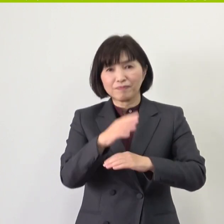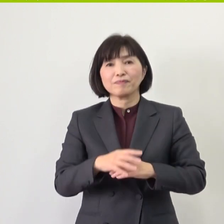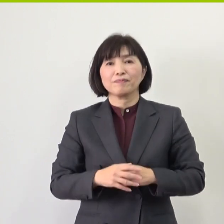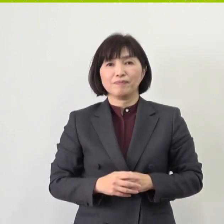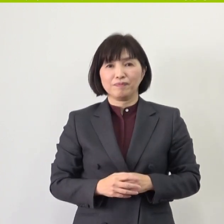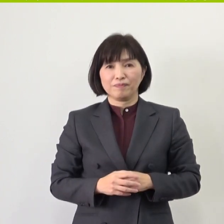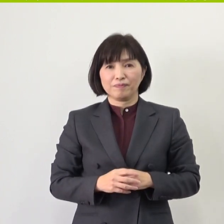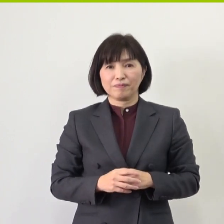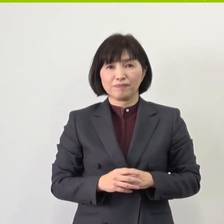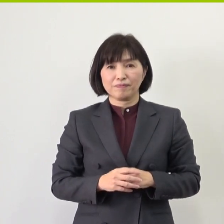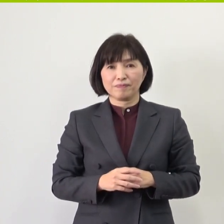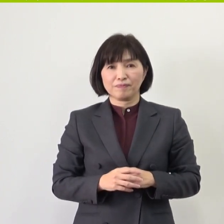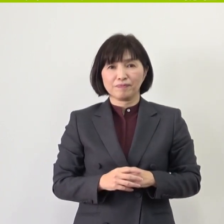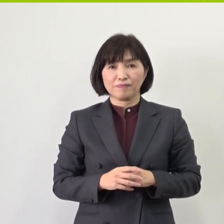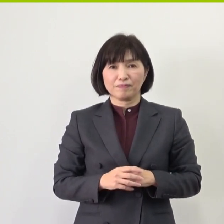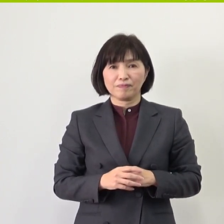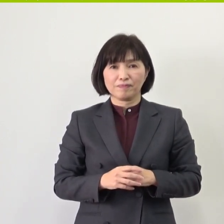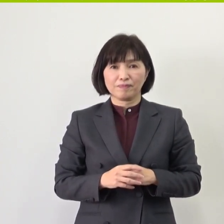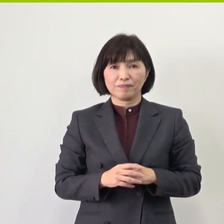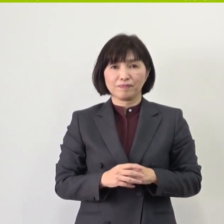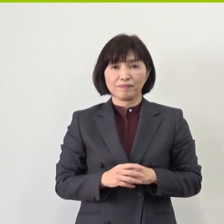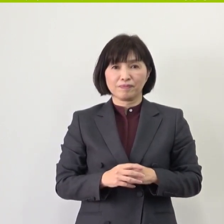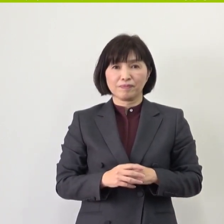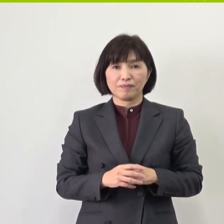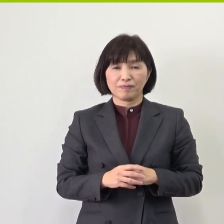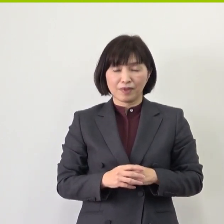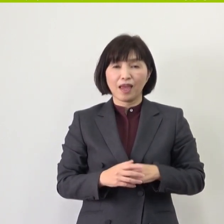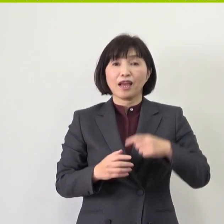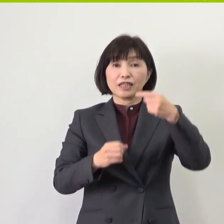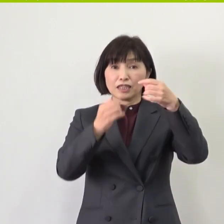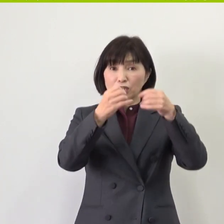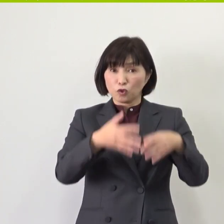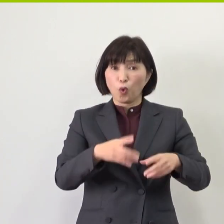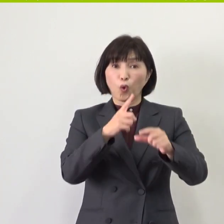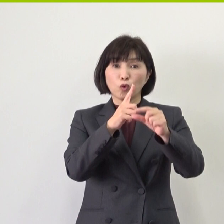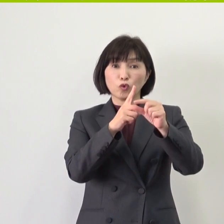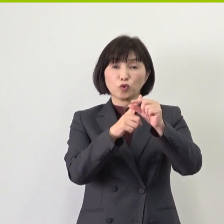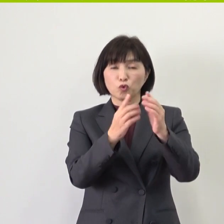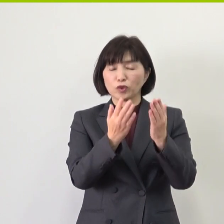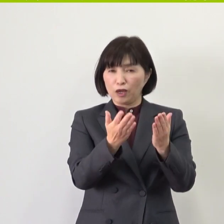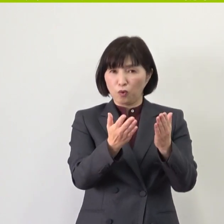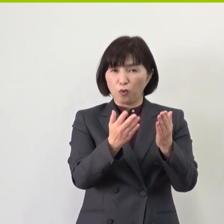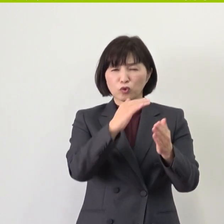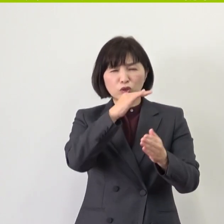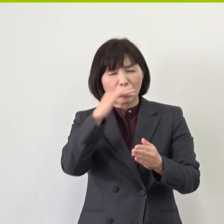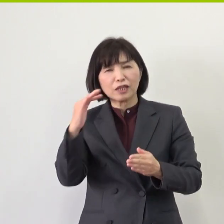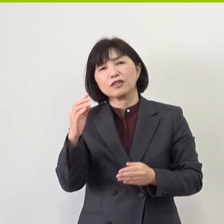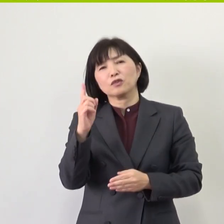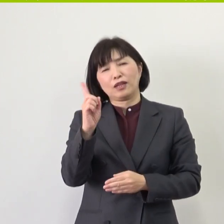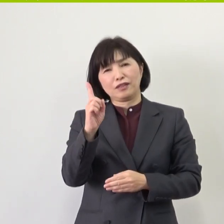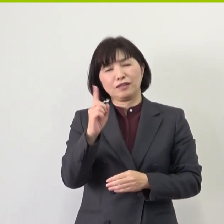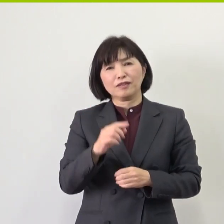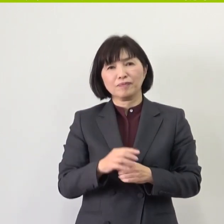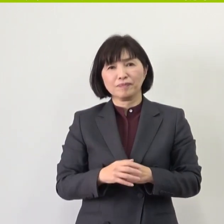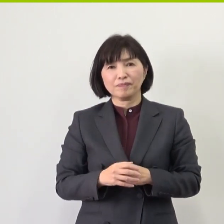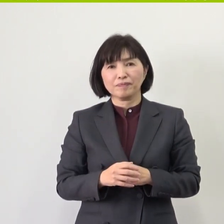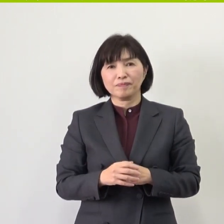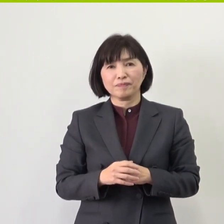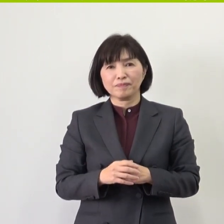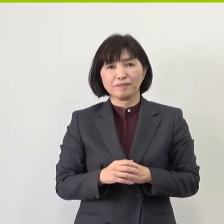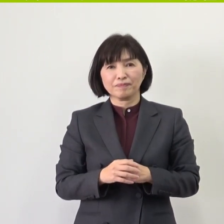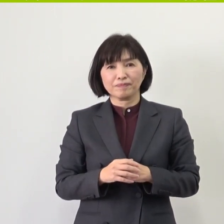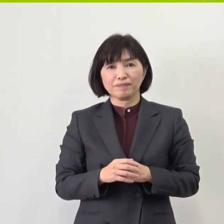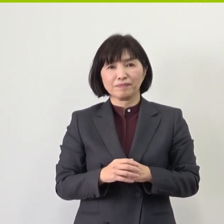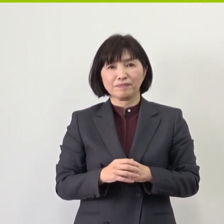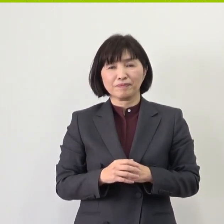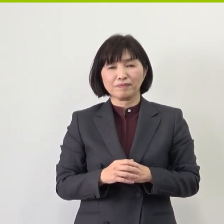申し上げます。そして一条中学校ですね、すいません、の素晴らしいところは、